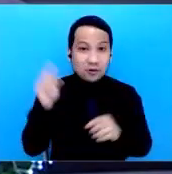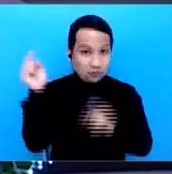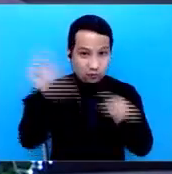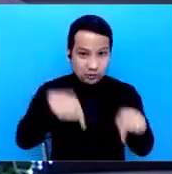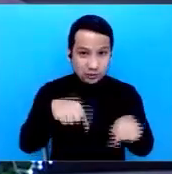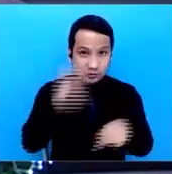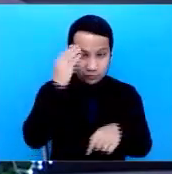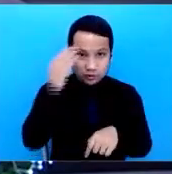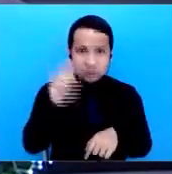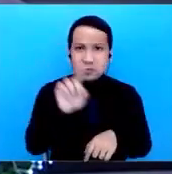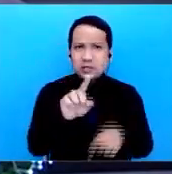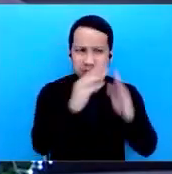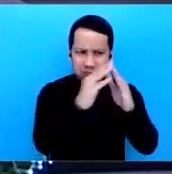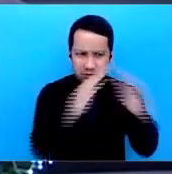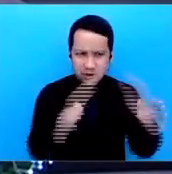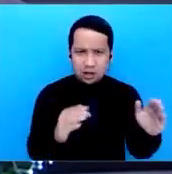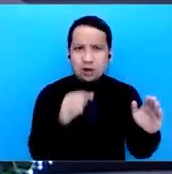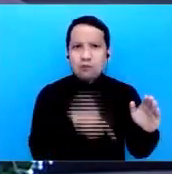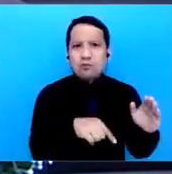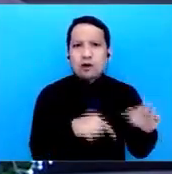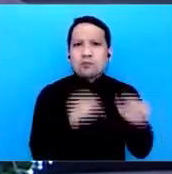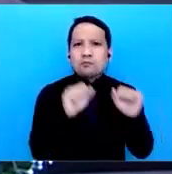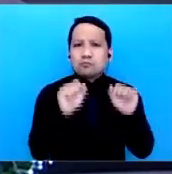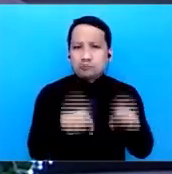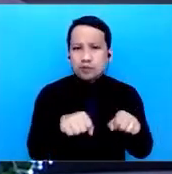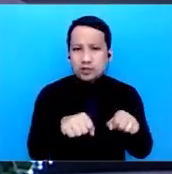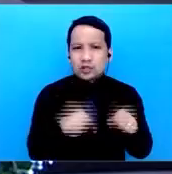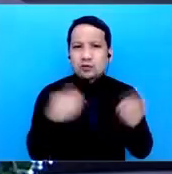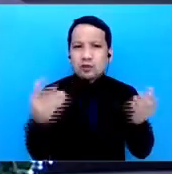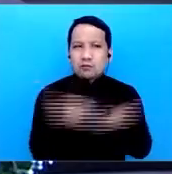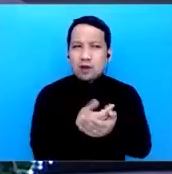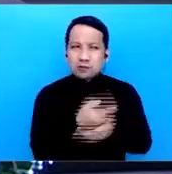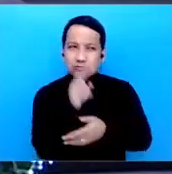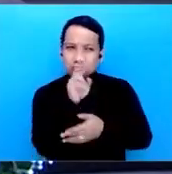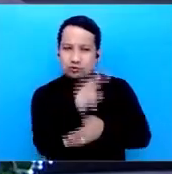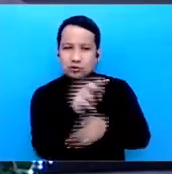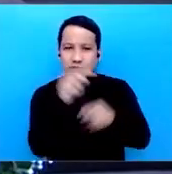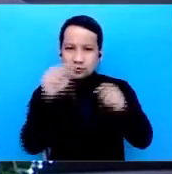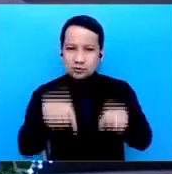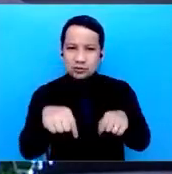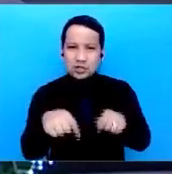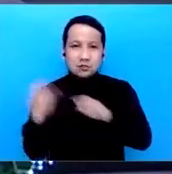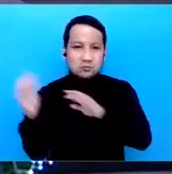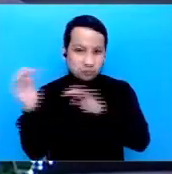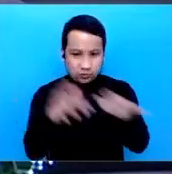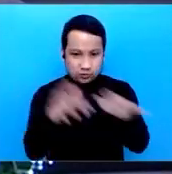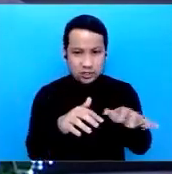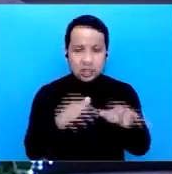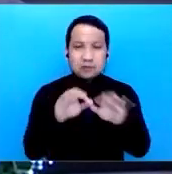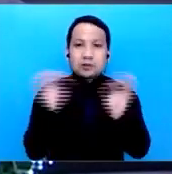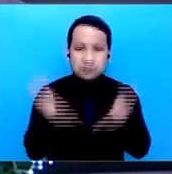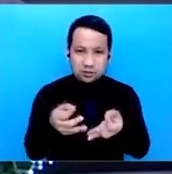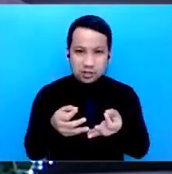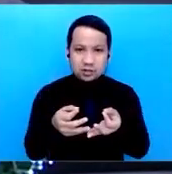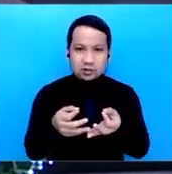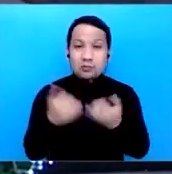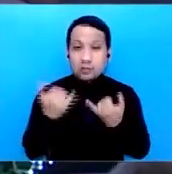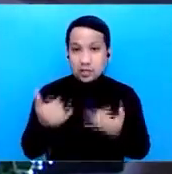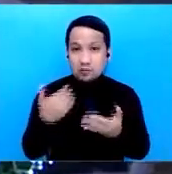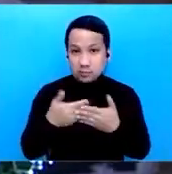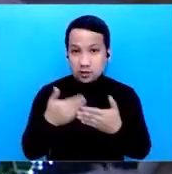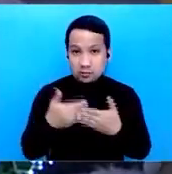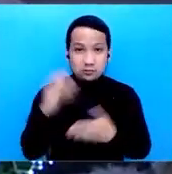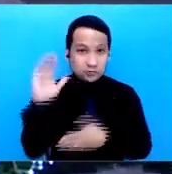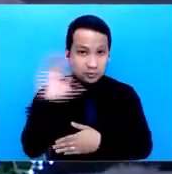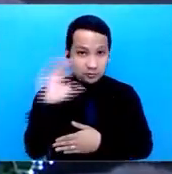isang bahay na pwedeng magsilbi ng bagong atraksyon nga dito sa inyo na pwedeng puntahan din ng buong pamilya, lalo ngayong malapit na ang